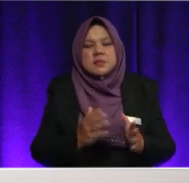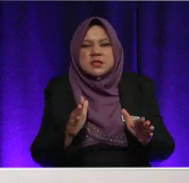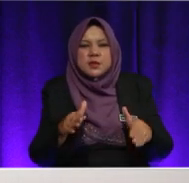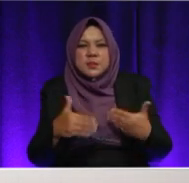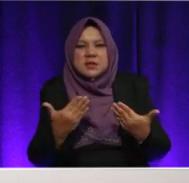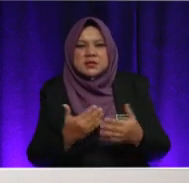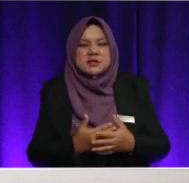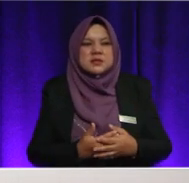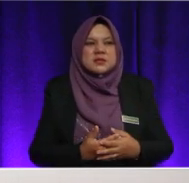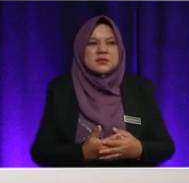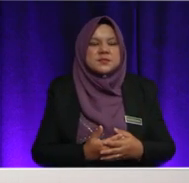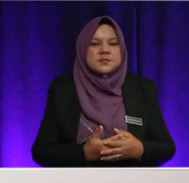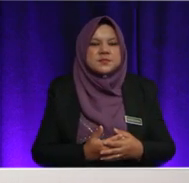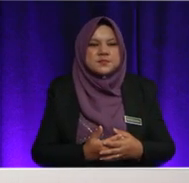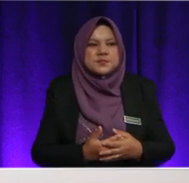woi